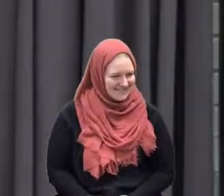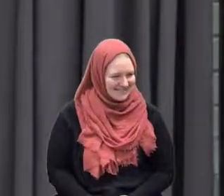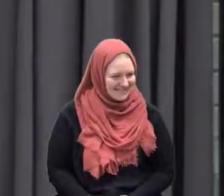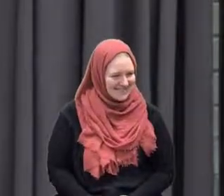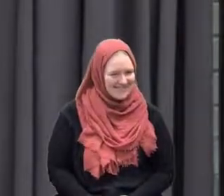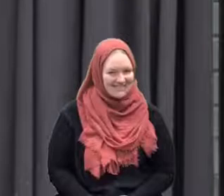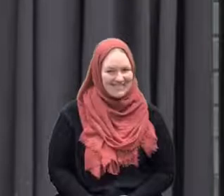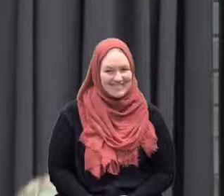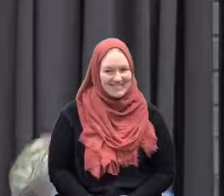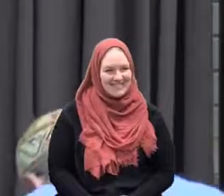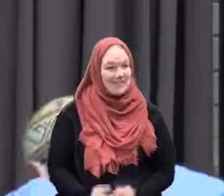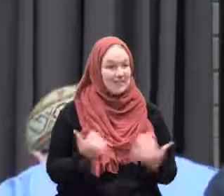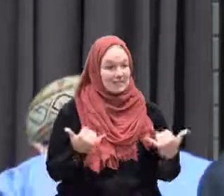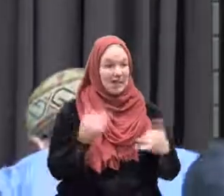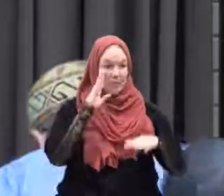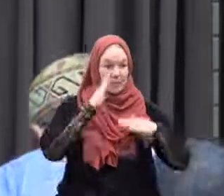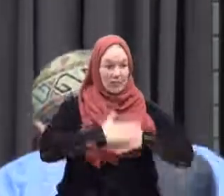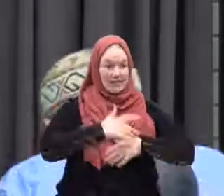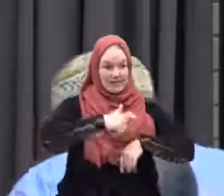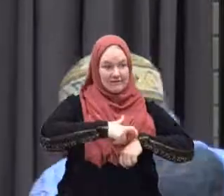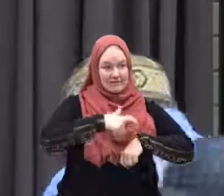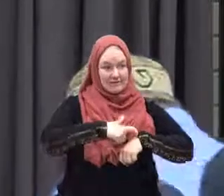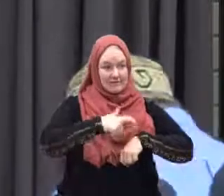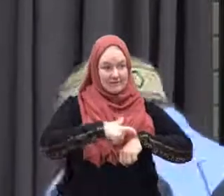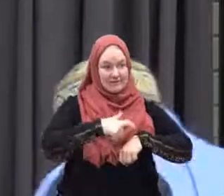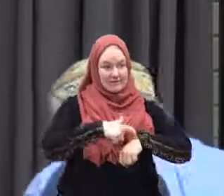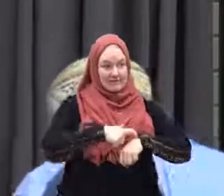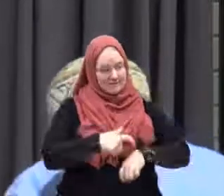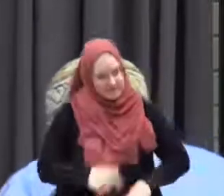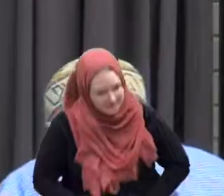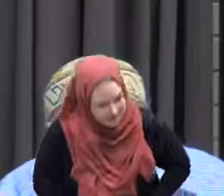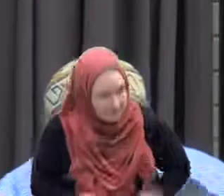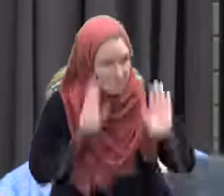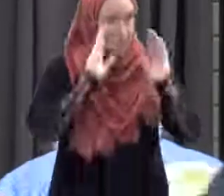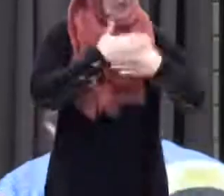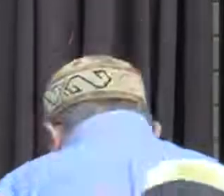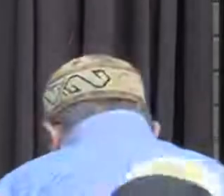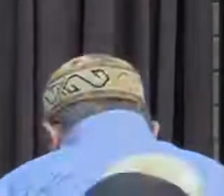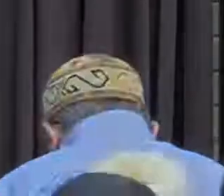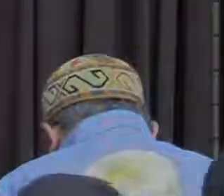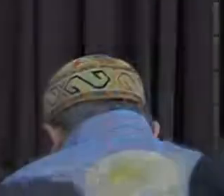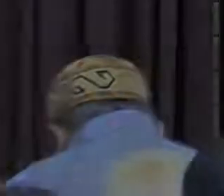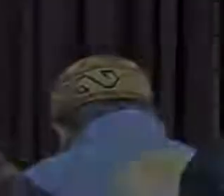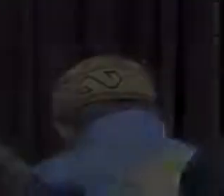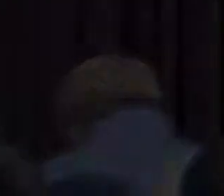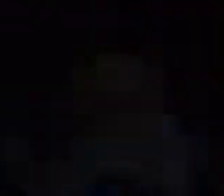الله أكبر الله أكبر.